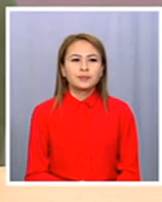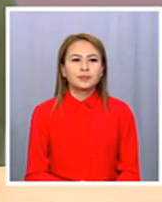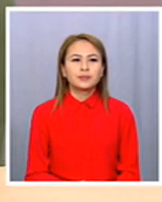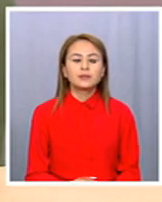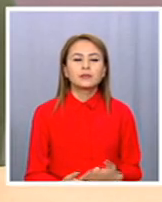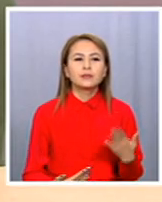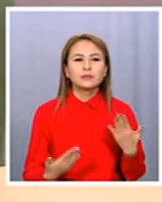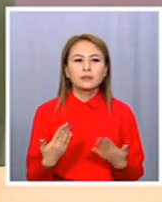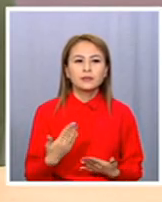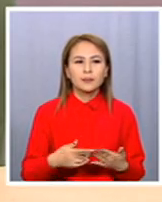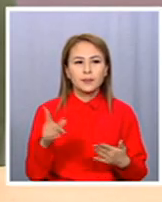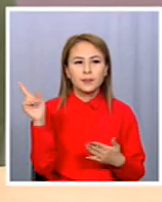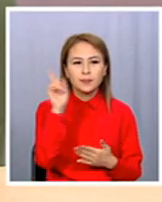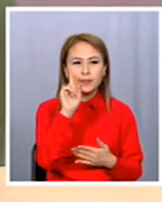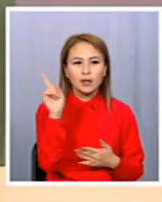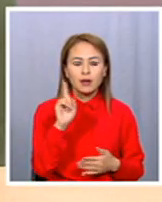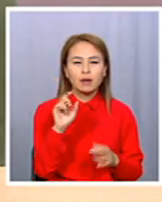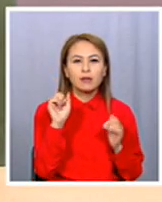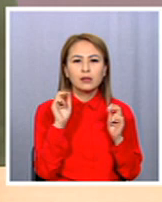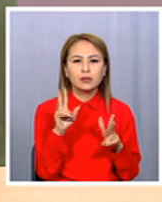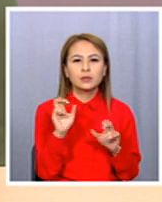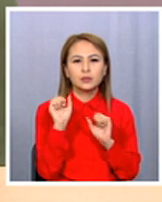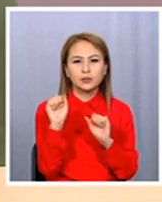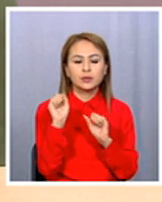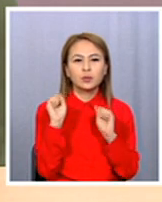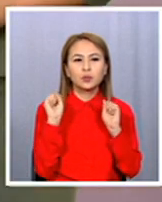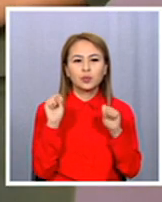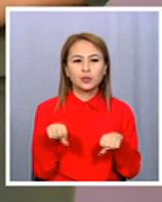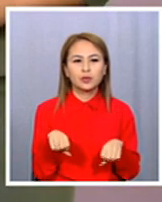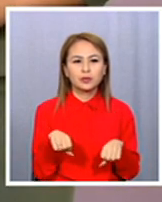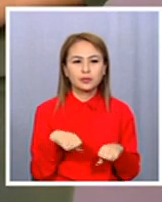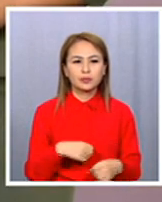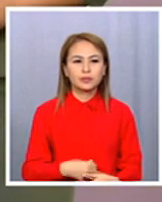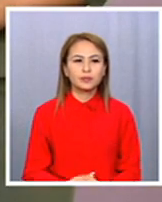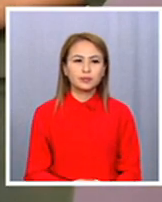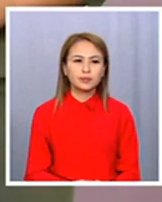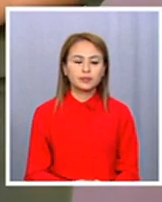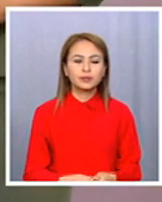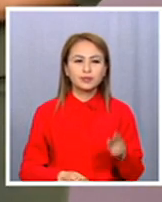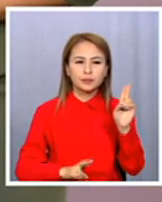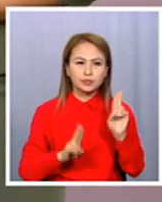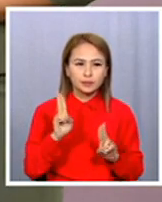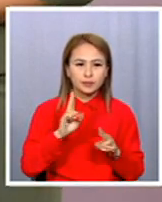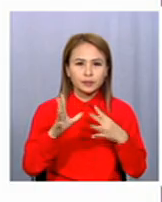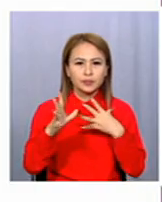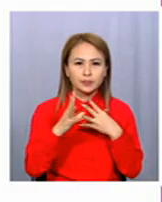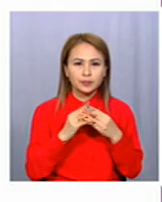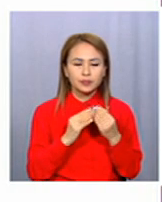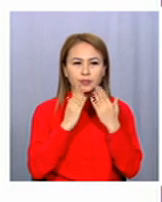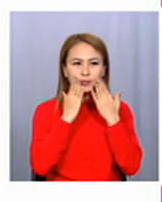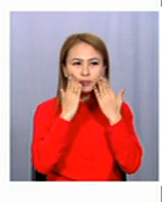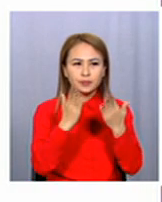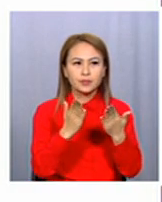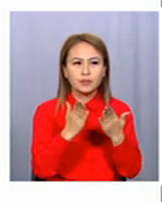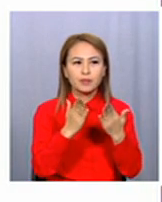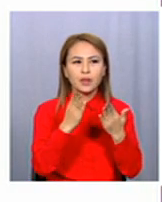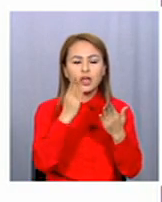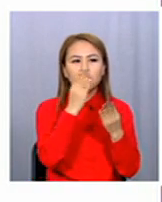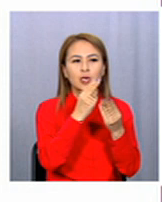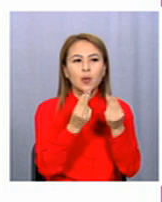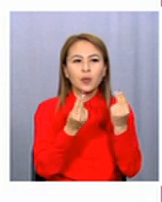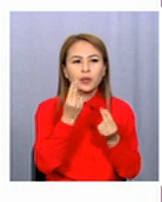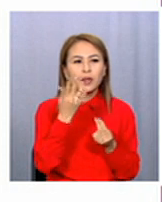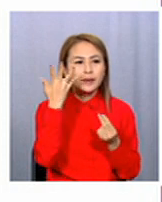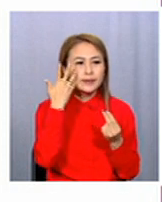Ендеше найзағайдан қалай қорғануға болады? Ережесін бірге оқиық. Жасын ойнаған